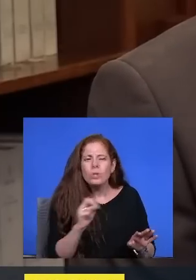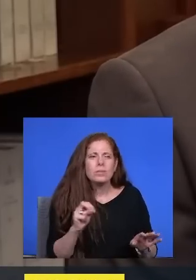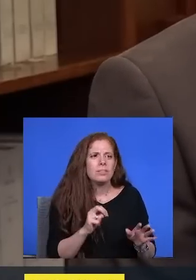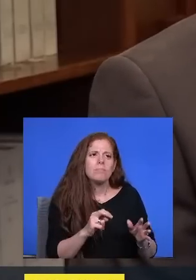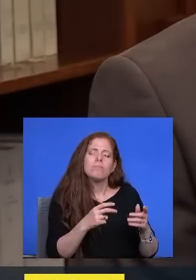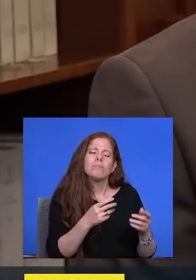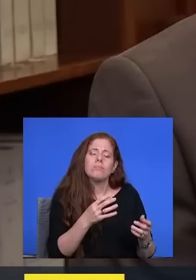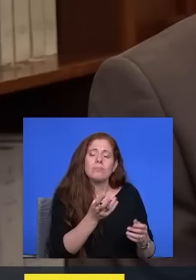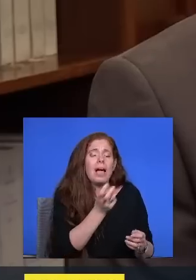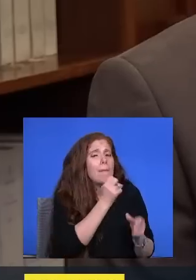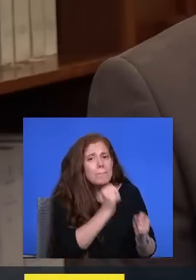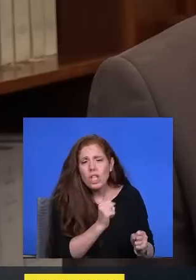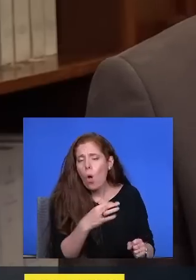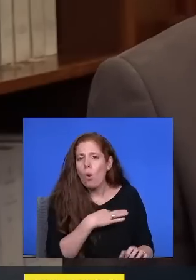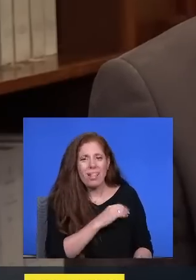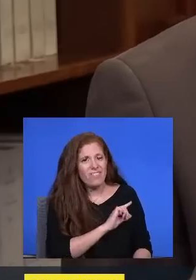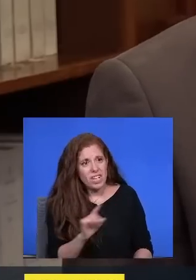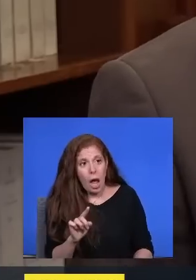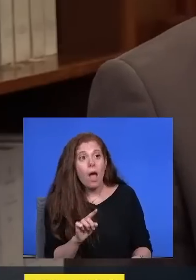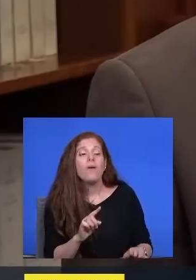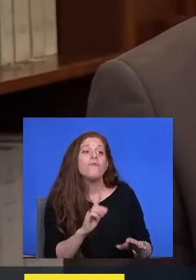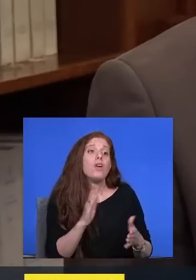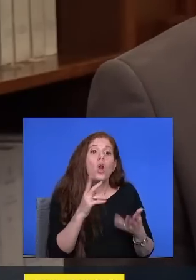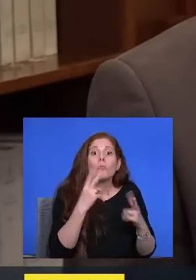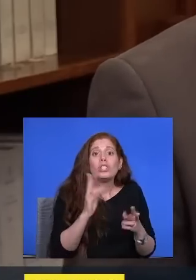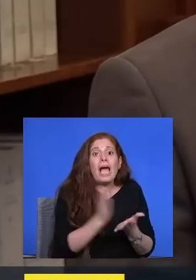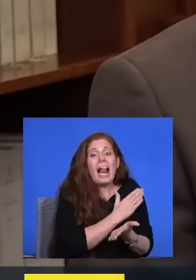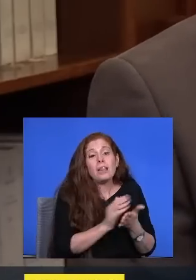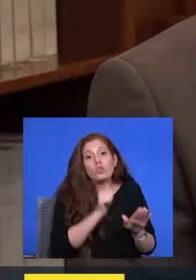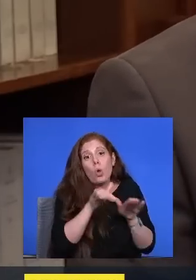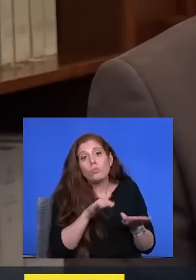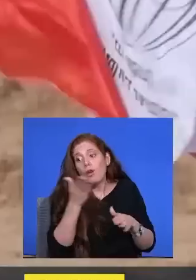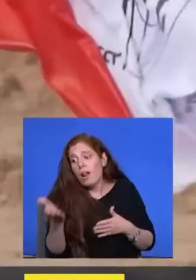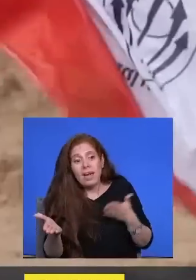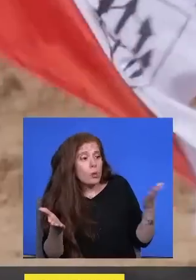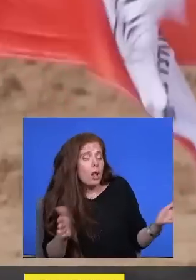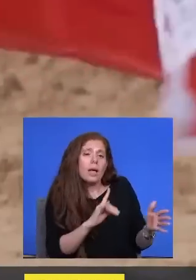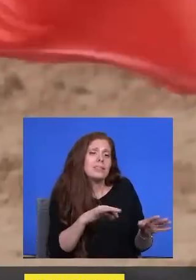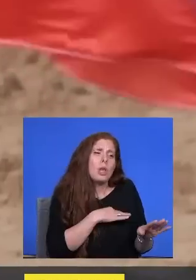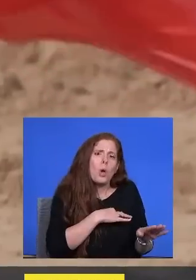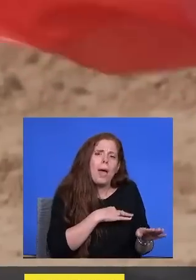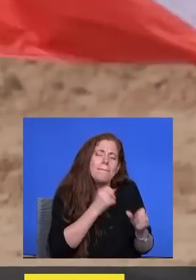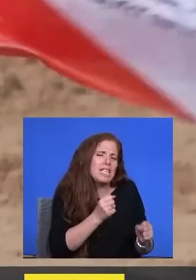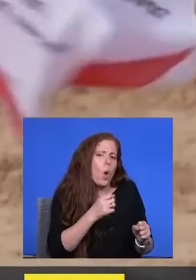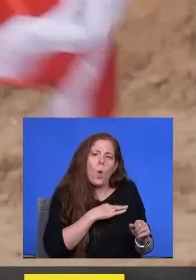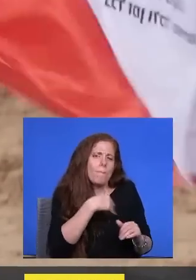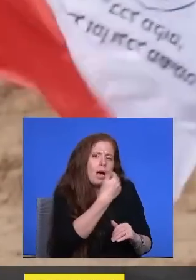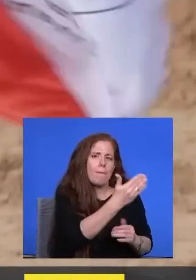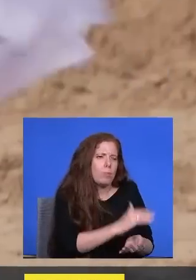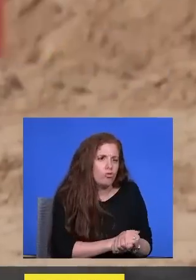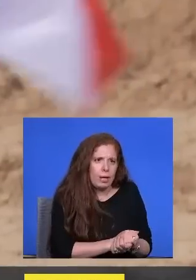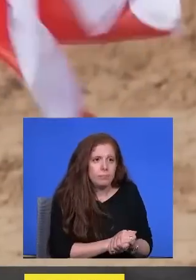נפגע. וככל שתהיה החלטה של ראש הממשלה לכאן או לכאן, הוא גם לא ייפגע בהמשך. אויבים שלנו מסתכלים